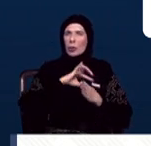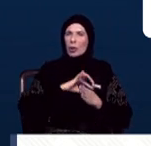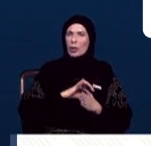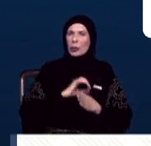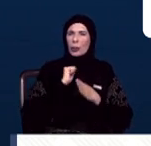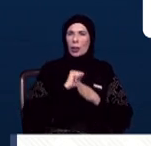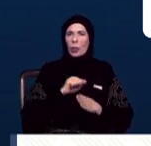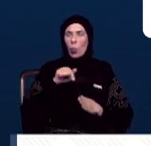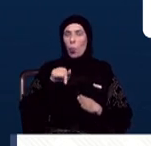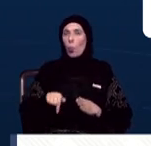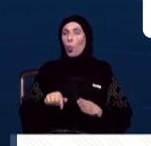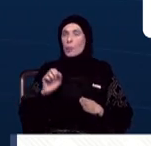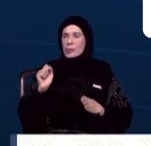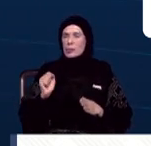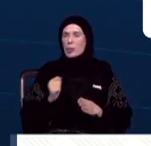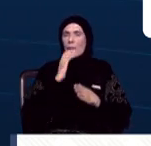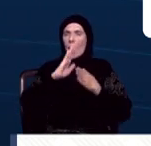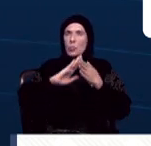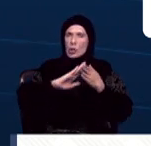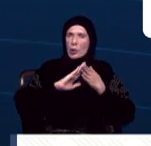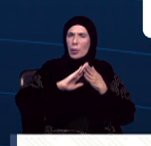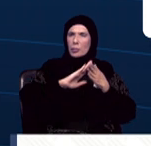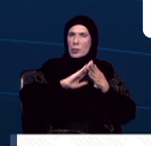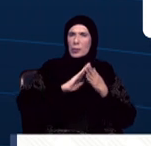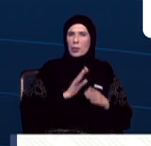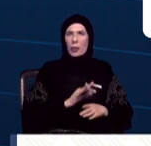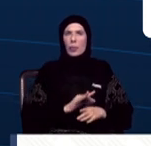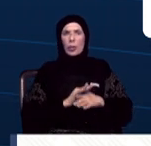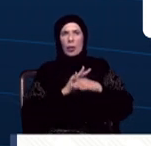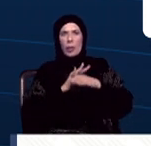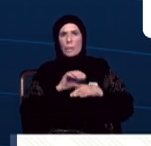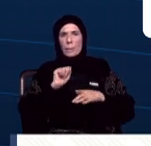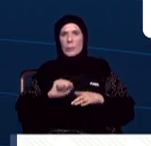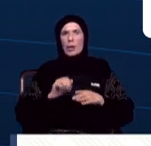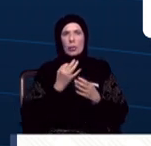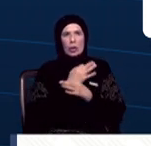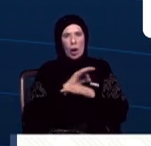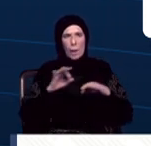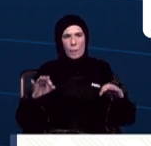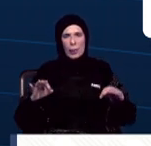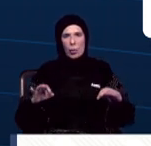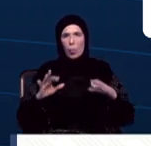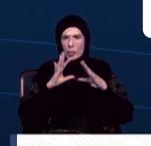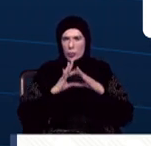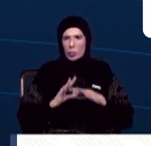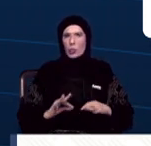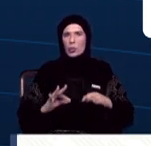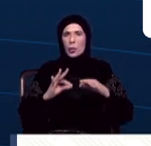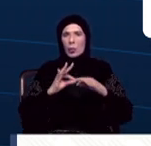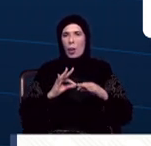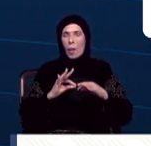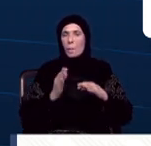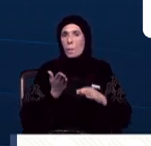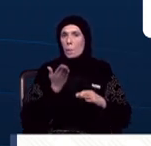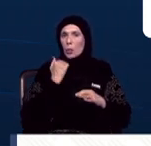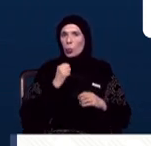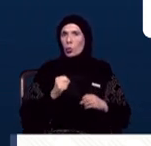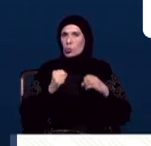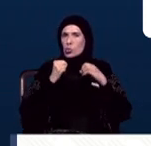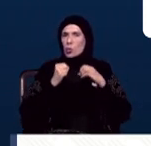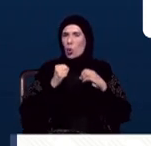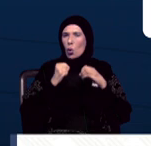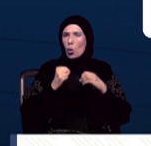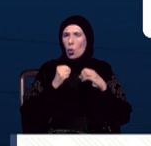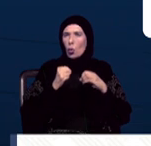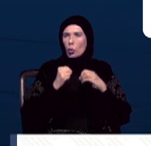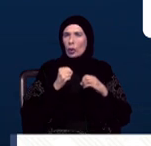والاعيان المدنيه وايصال المساعدات الانسانيه والاغاثه بشكل كامل وامن ومستدام ودون